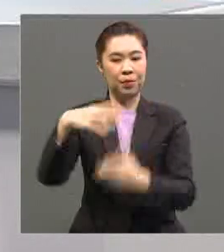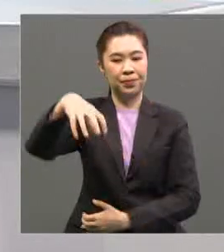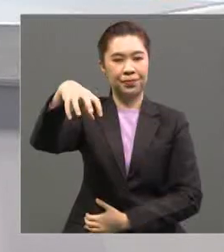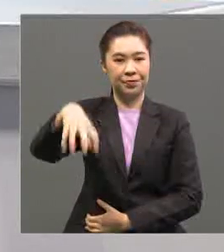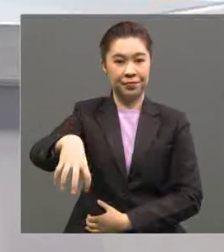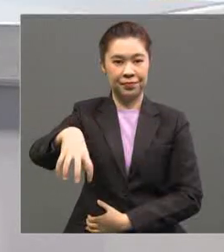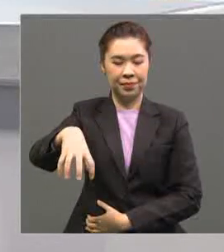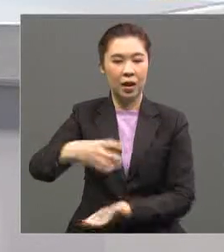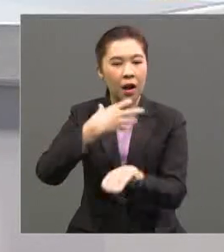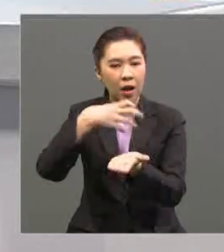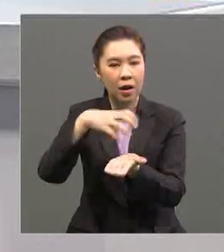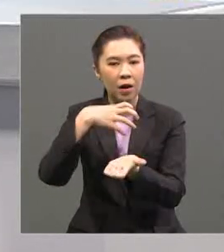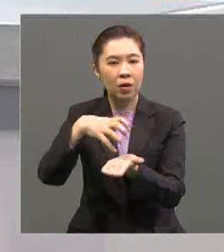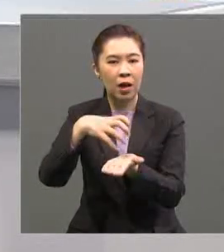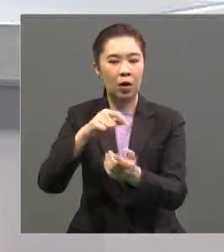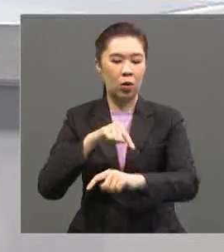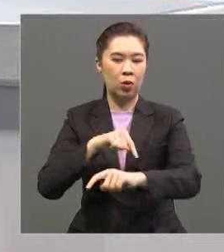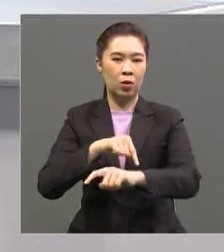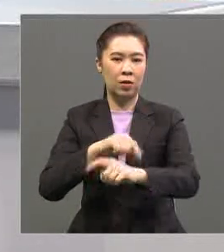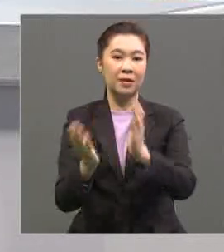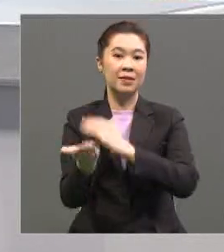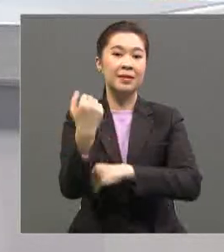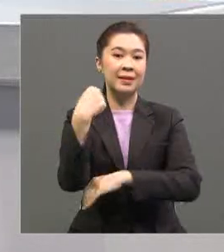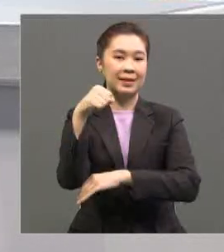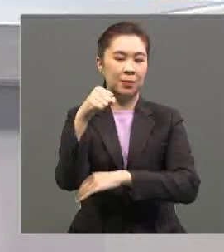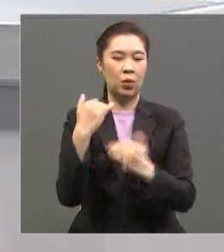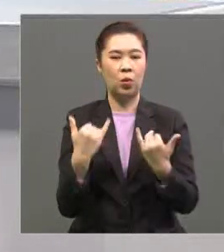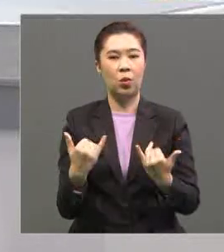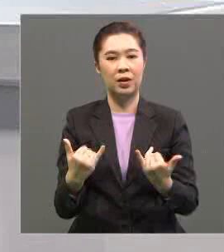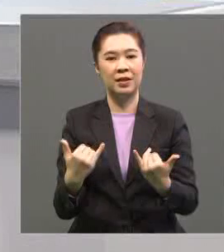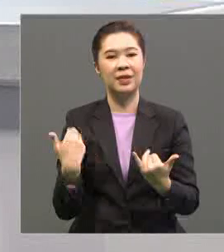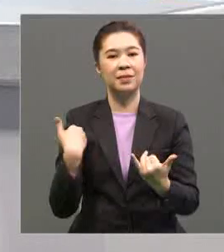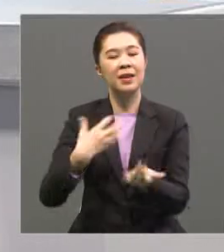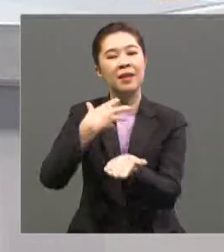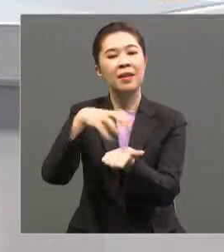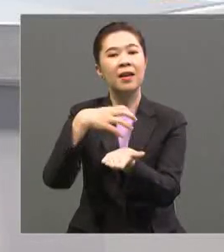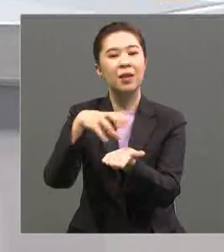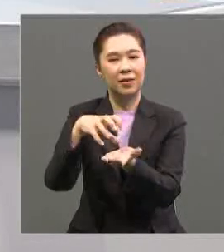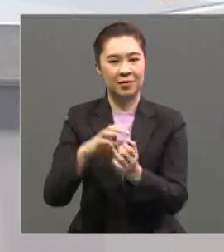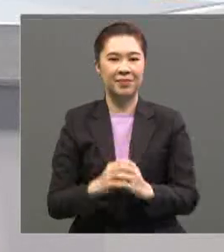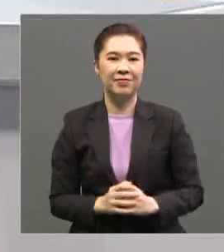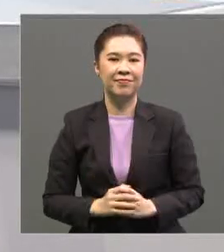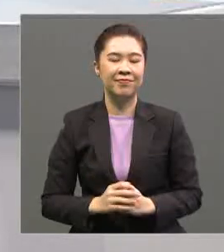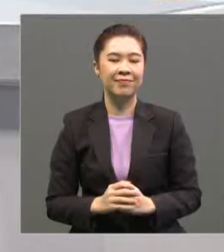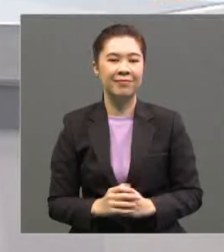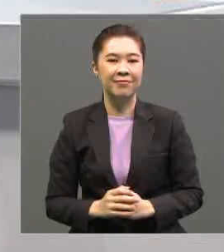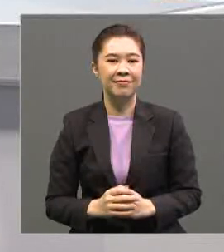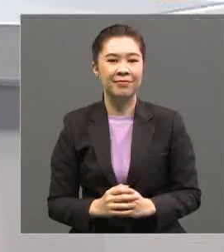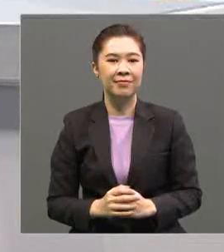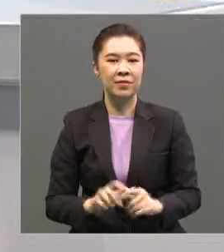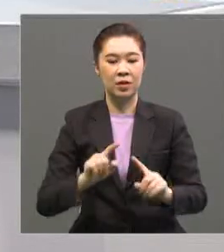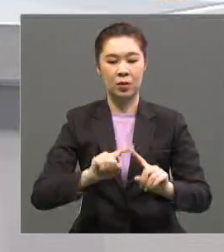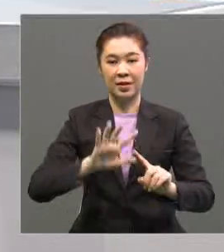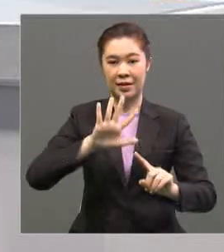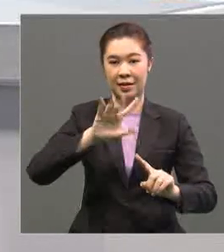ก็มีการแถลงข่าววันนี้ช่วงสักประมาณ10โมงเช้าที่ผ่านมาเห็นเทพธิดาพยากรณ์ของเราน้องออยจันทิมาบอกมาแล้วนะวัน